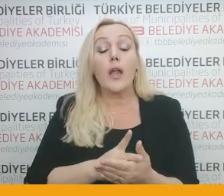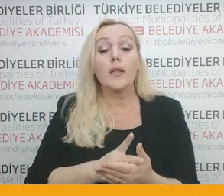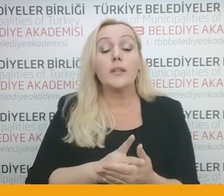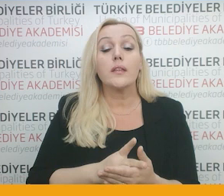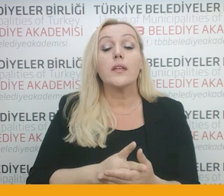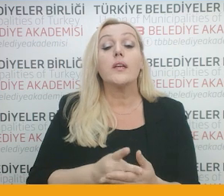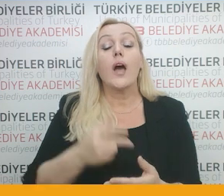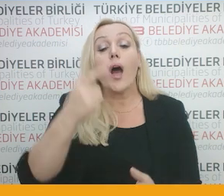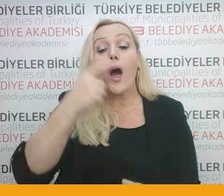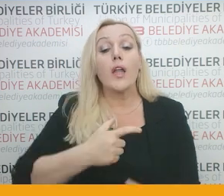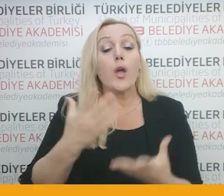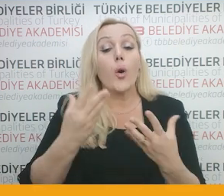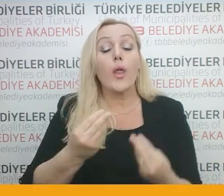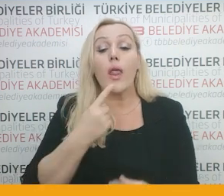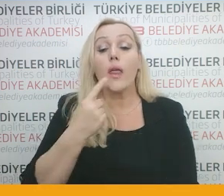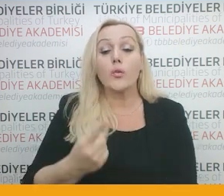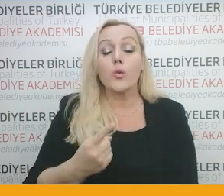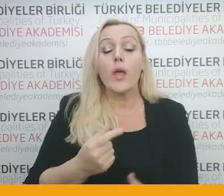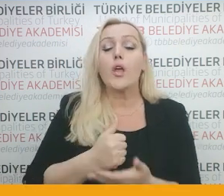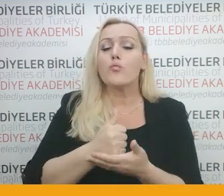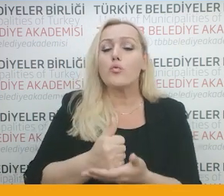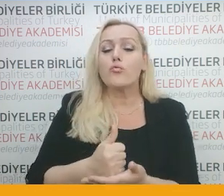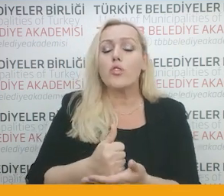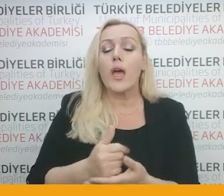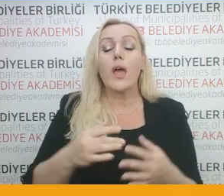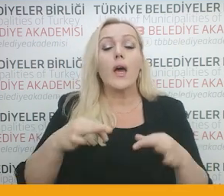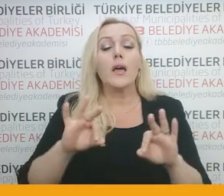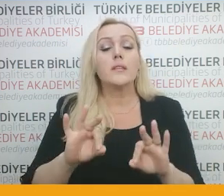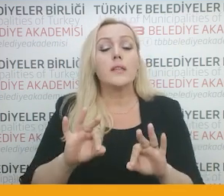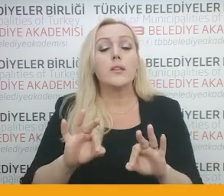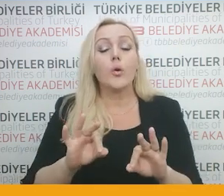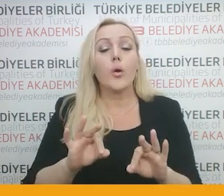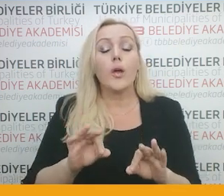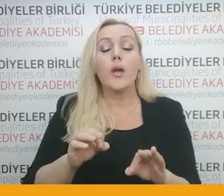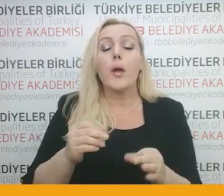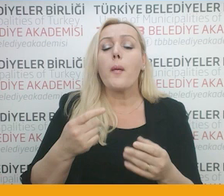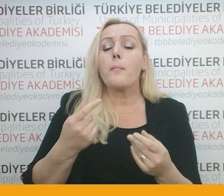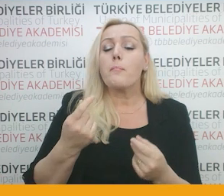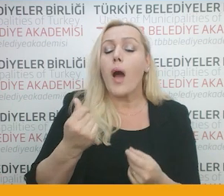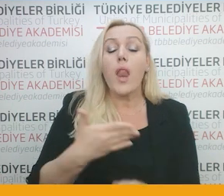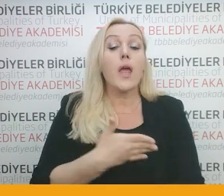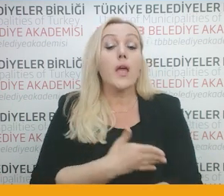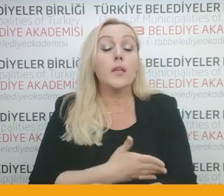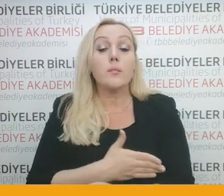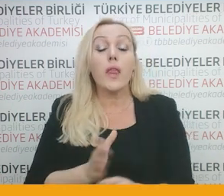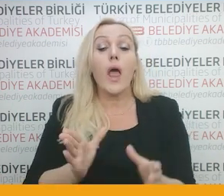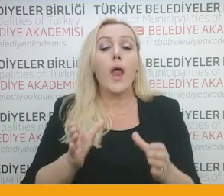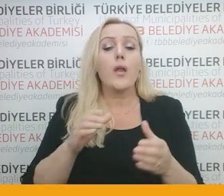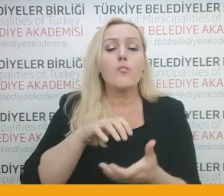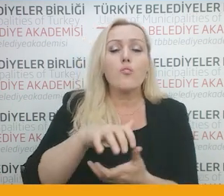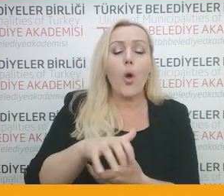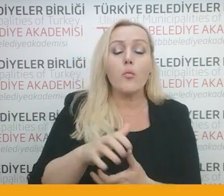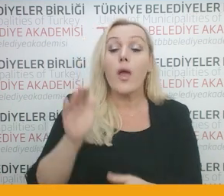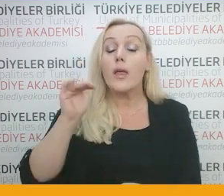gelmiş hali diyebiliyoruz. Bütçe tasarısı arkadaşlar nasıl hazırlanıyor? Mali hizmetler birimi diğer birimlerden gelen